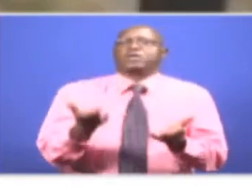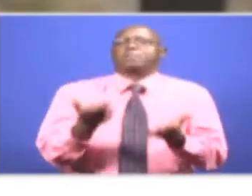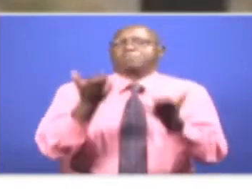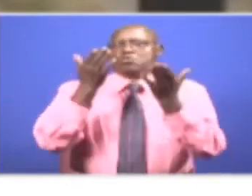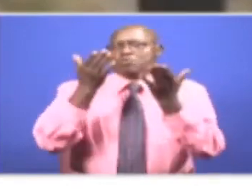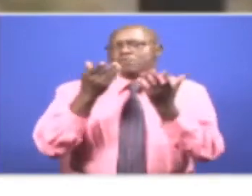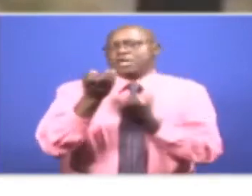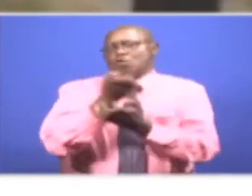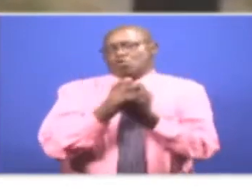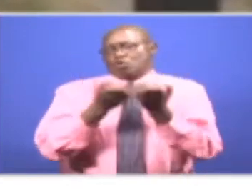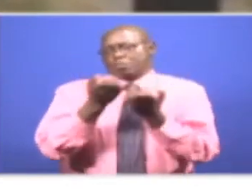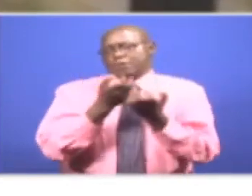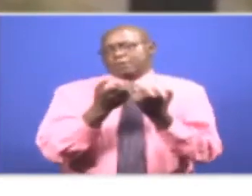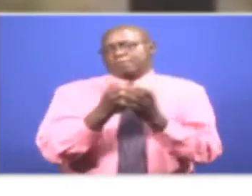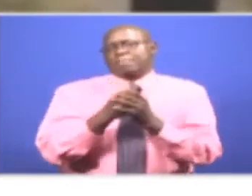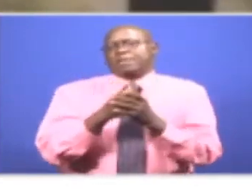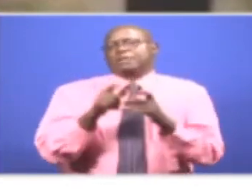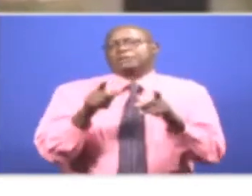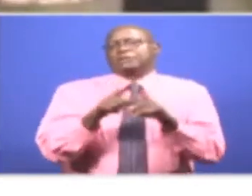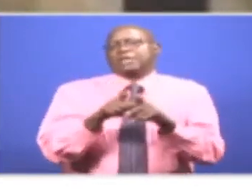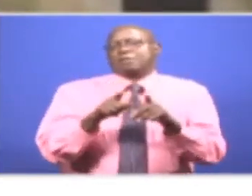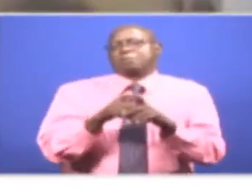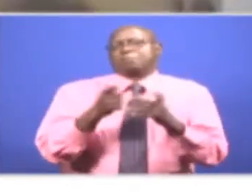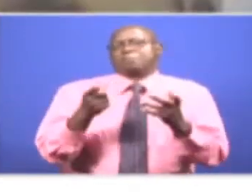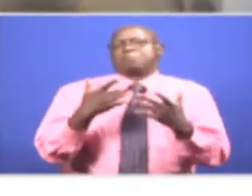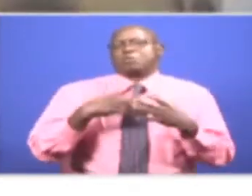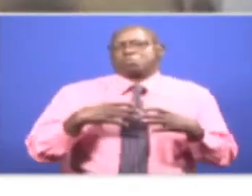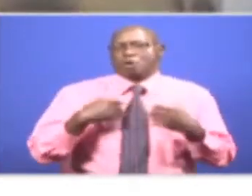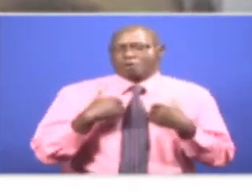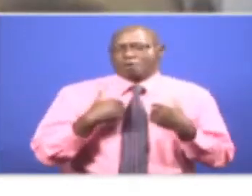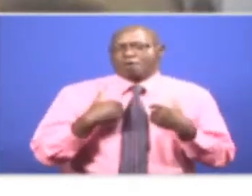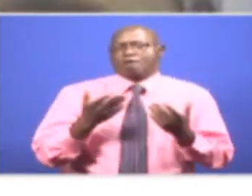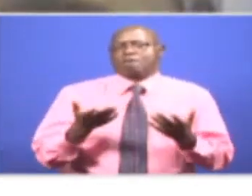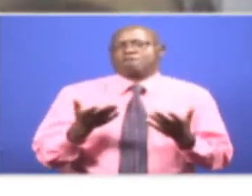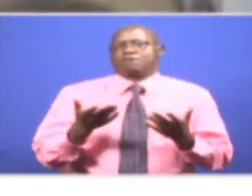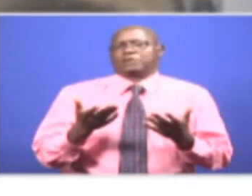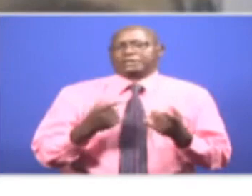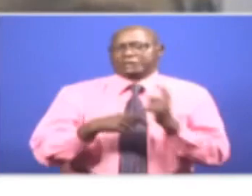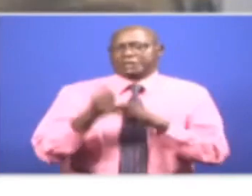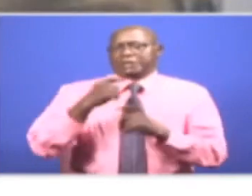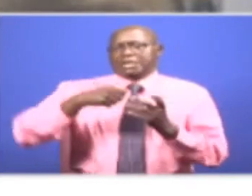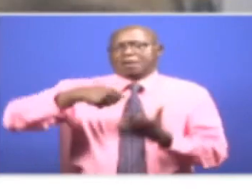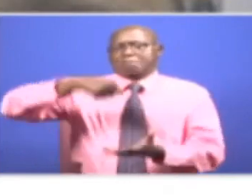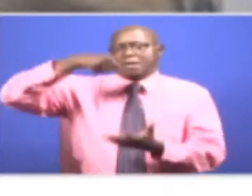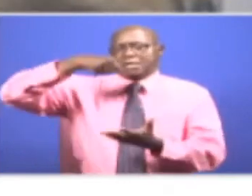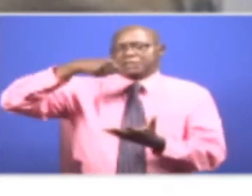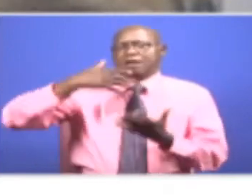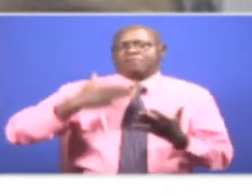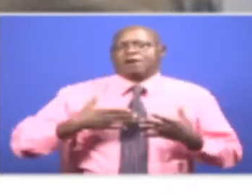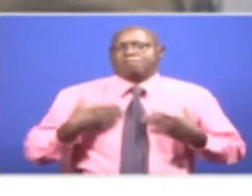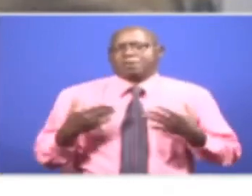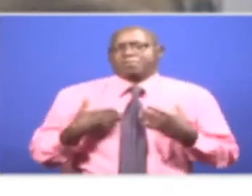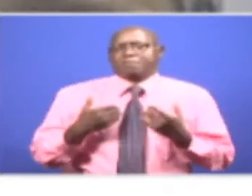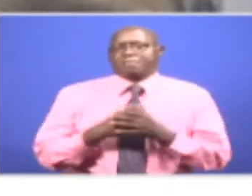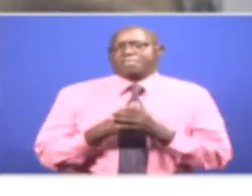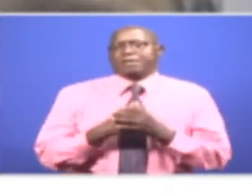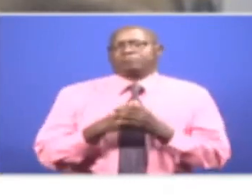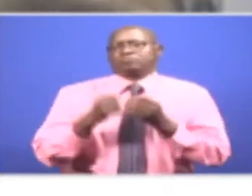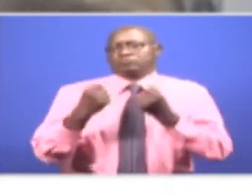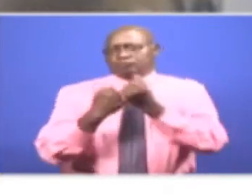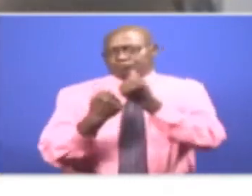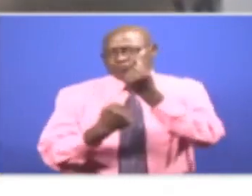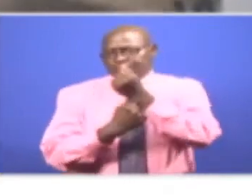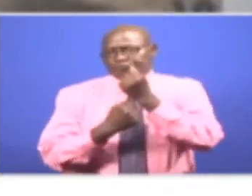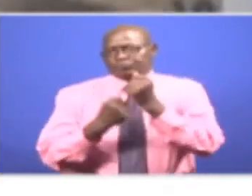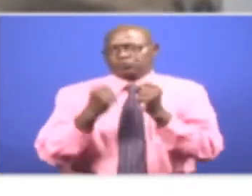wa mining na watu wa viondo wako na furaha sana. Kati ya vitu ambavyo ni msingi zaidi katika maendeleo